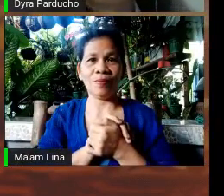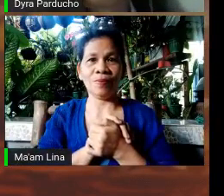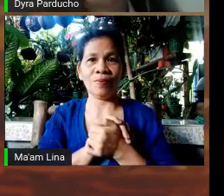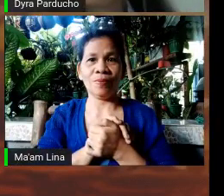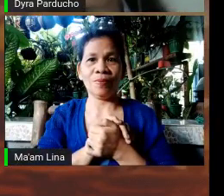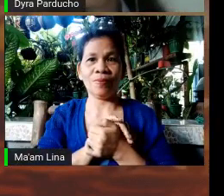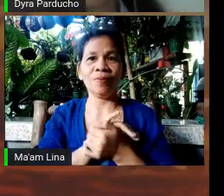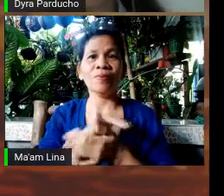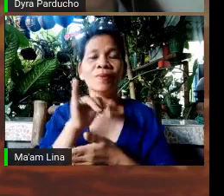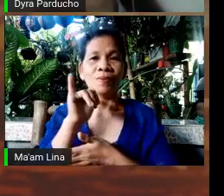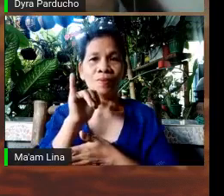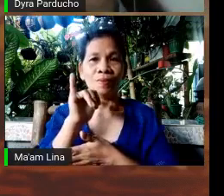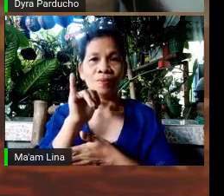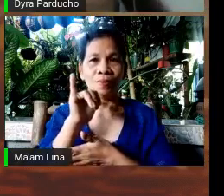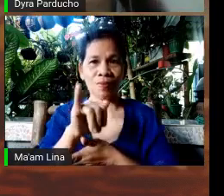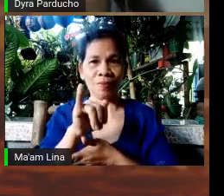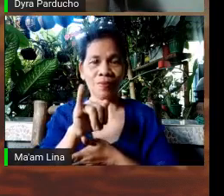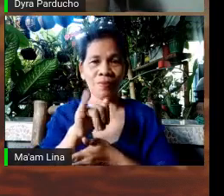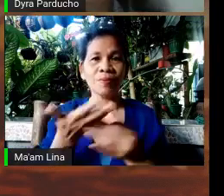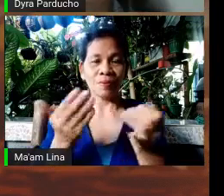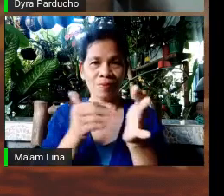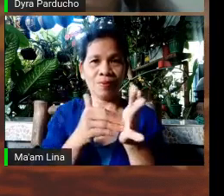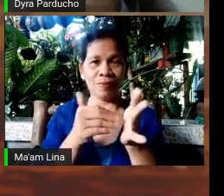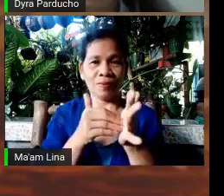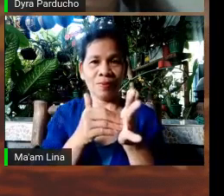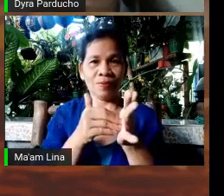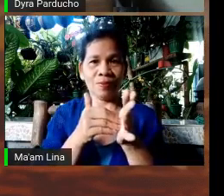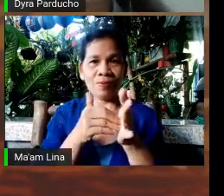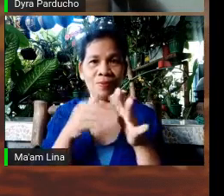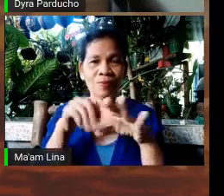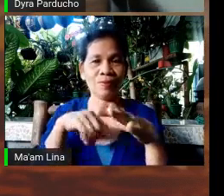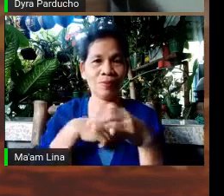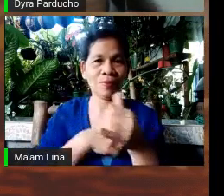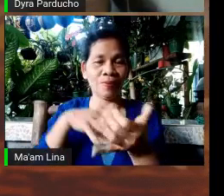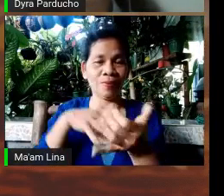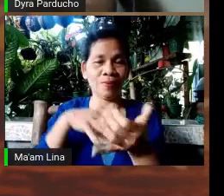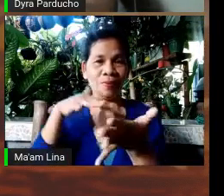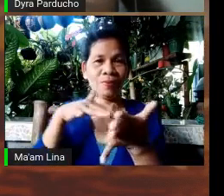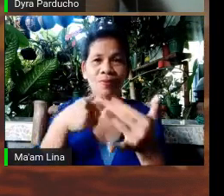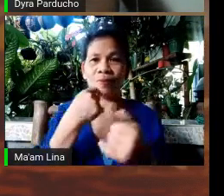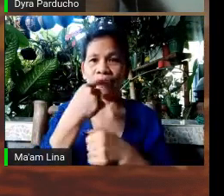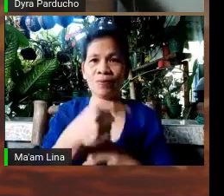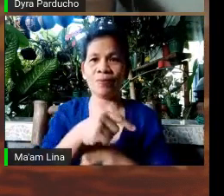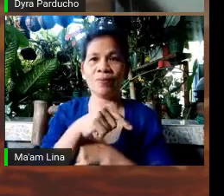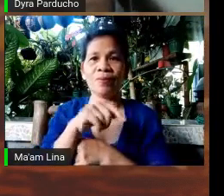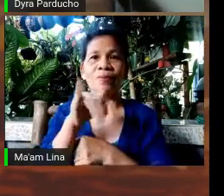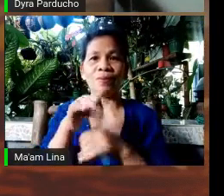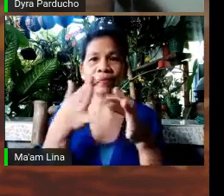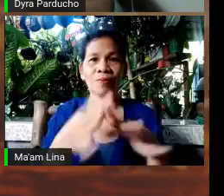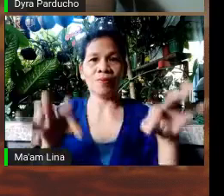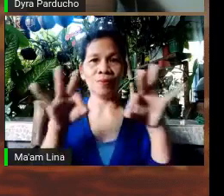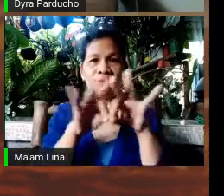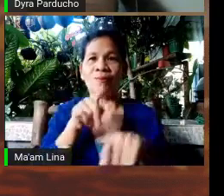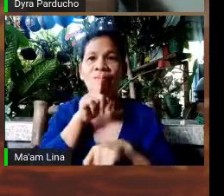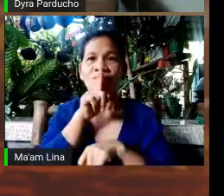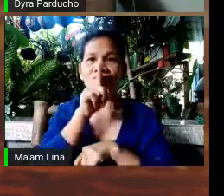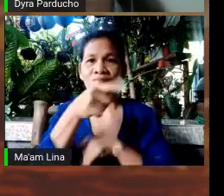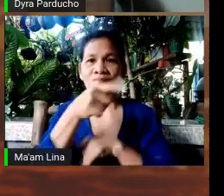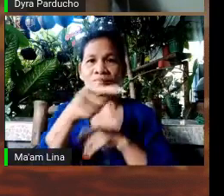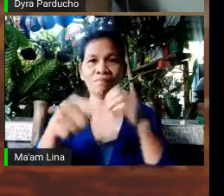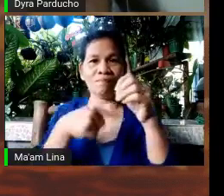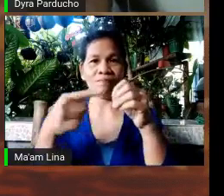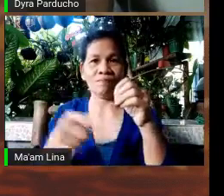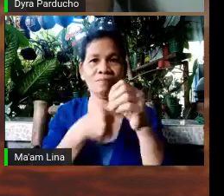Yan po. So, balik po dun po sa ating pag-aakal po ngayon. Ang sabi po, ang mahalagang katotohanan tungkol